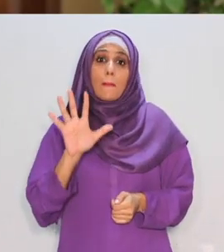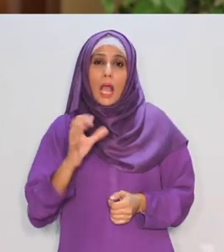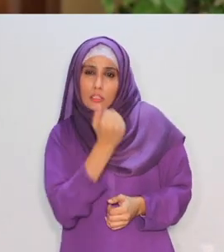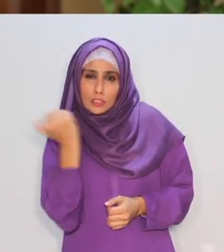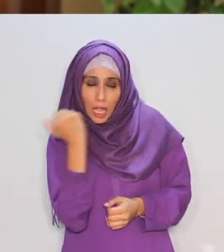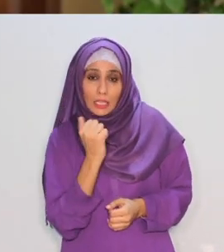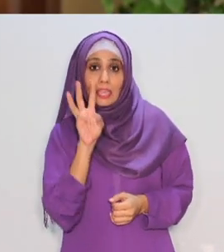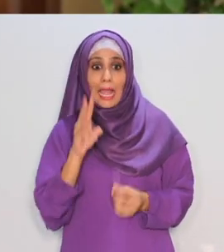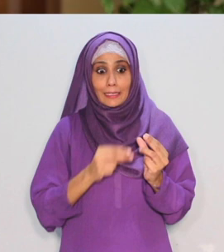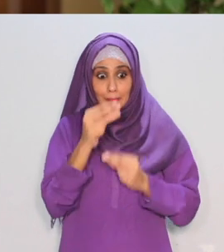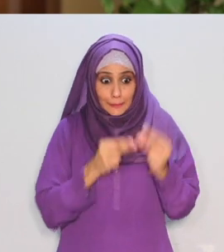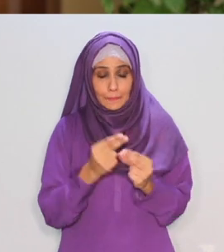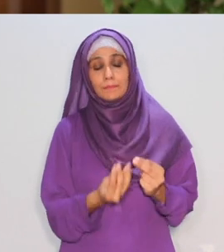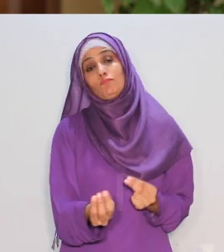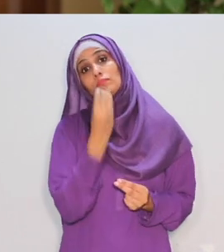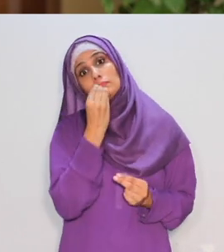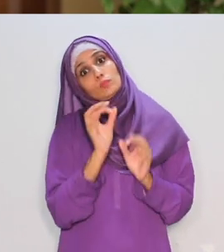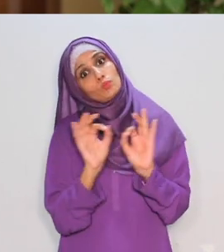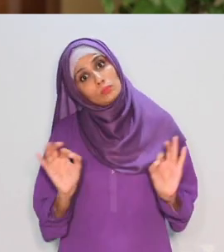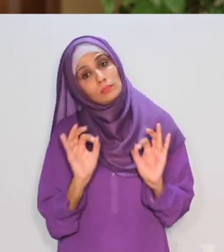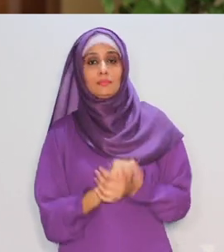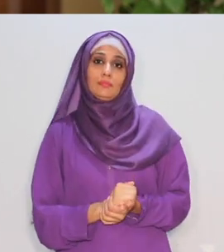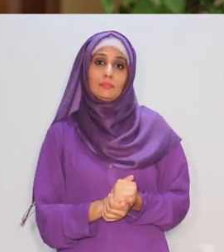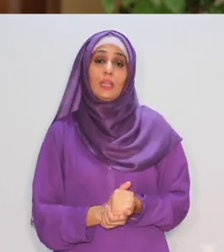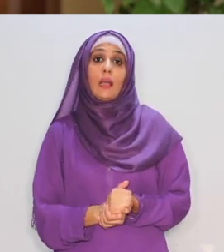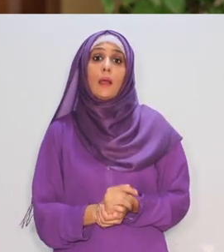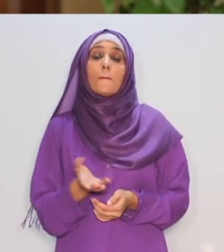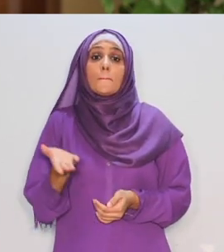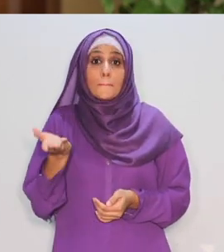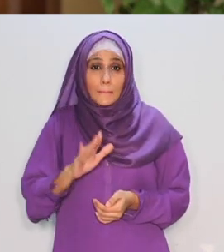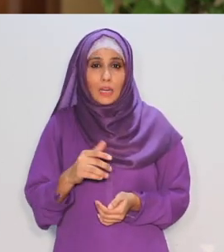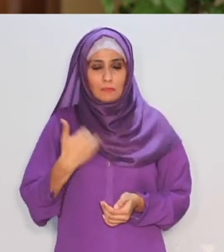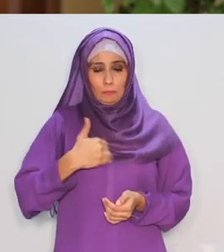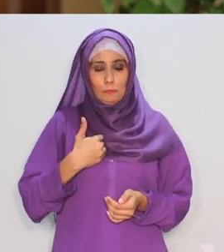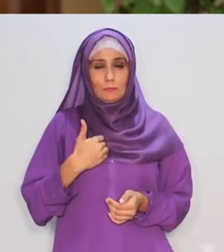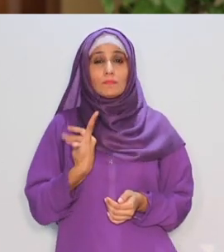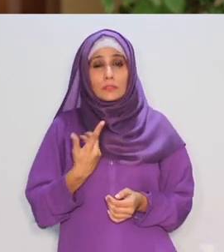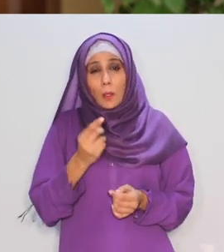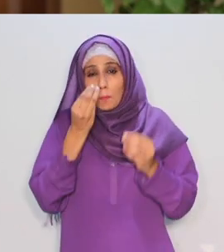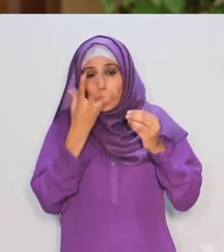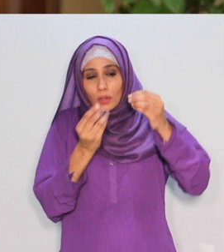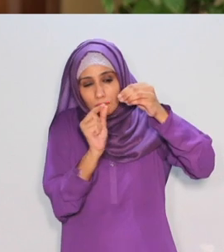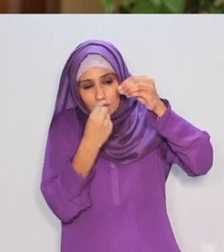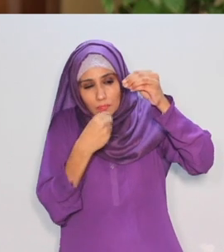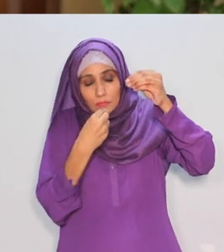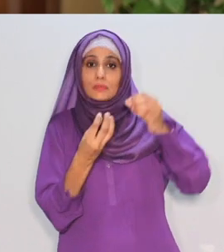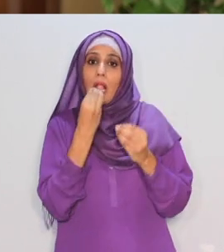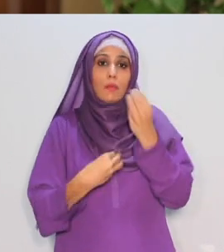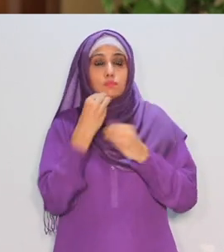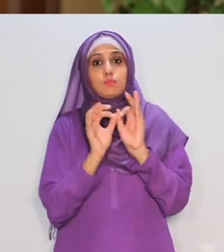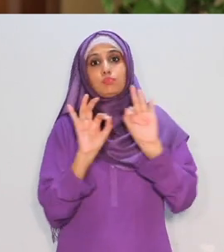और 3 खीरे नज़र आए तो वो भी खा लिए और ताजगी के लिए कुछ पुदीने के पत्ते भी चबा लिए।